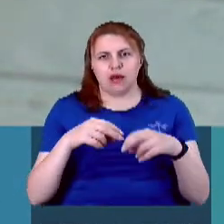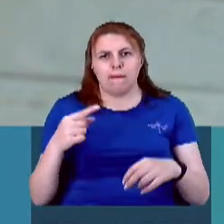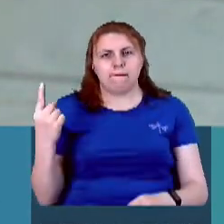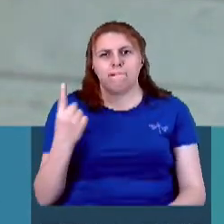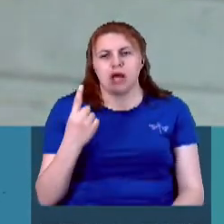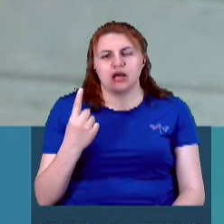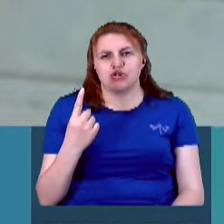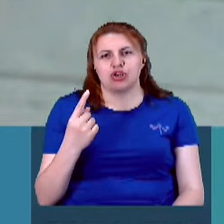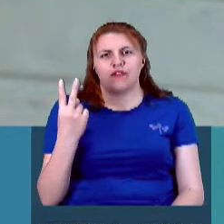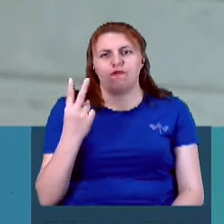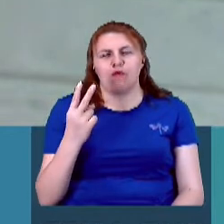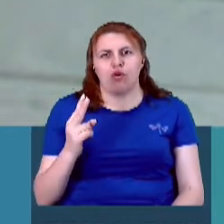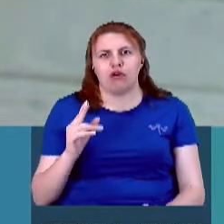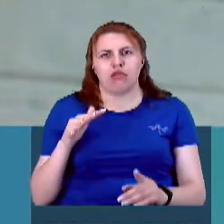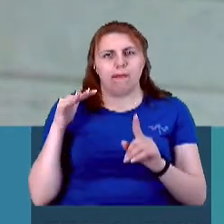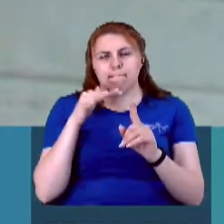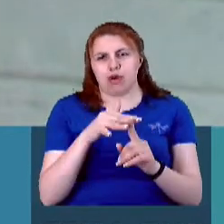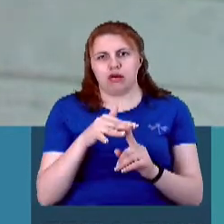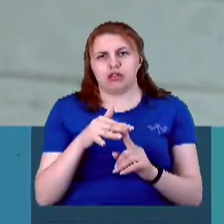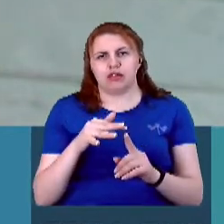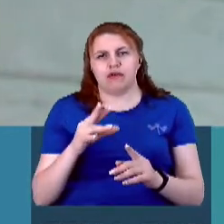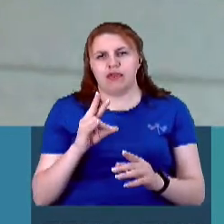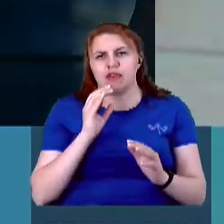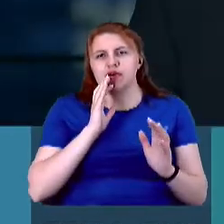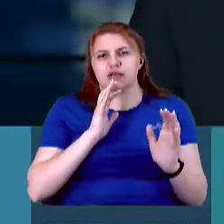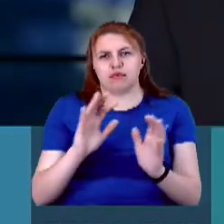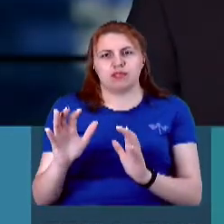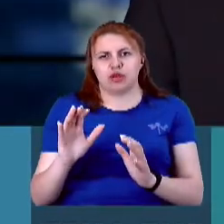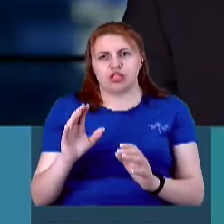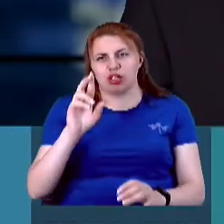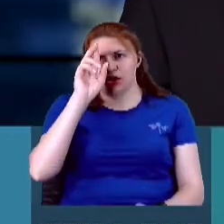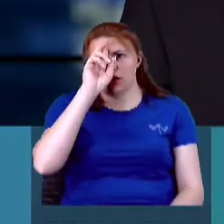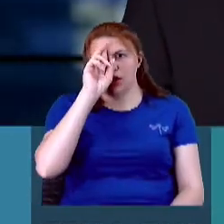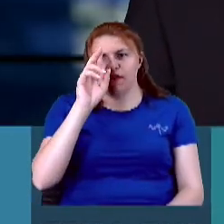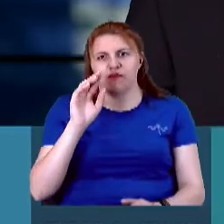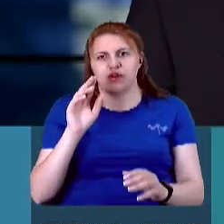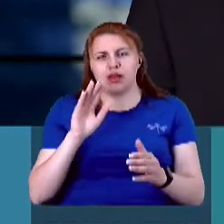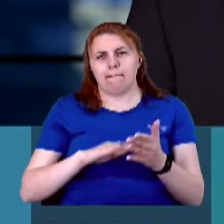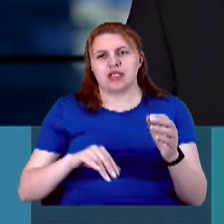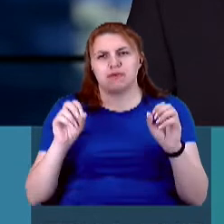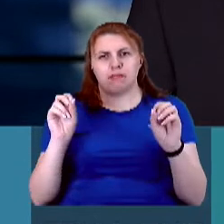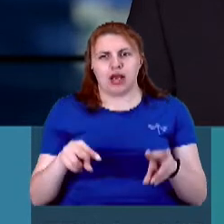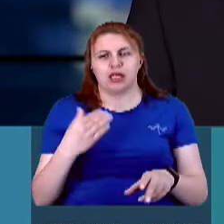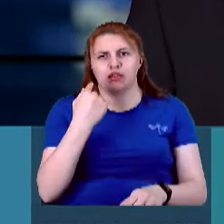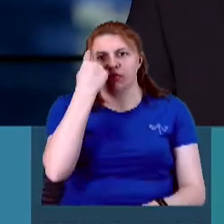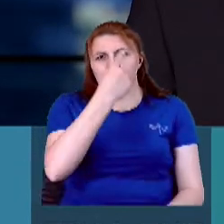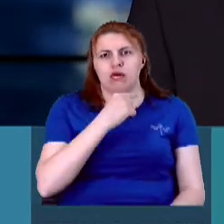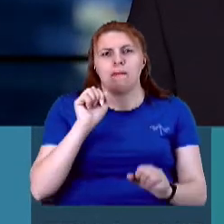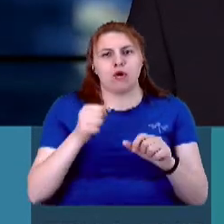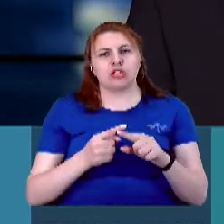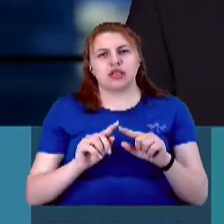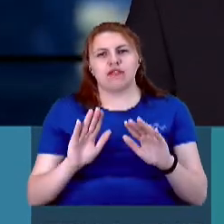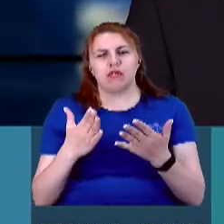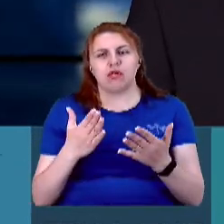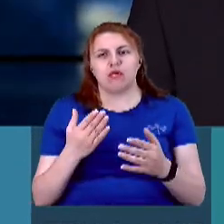заходів безпеки, не забезпечення державою її, власне, безпеки. Скажіть, будь ласка, пані Ольго, чи можна цей випадок